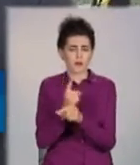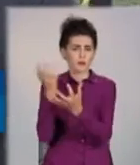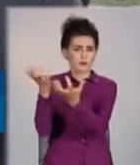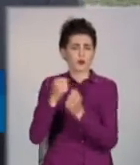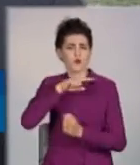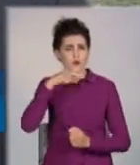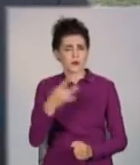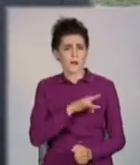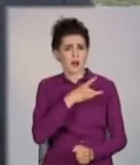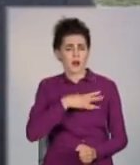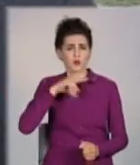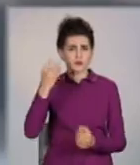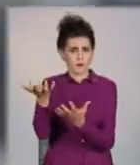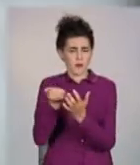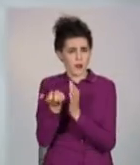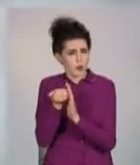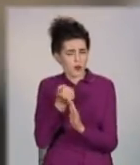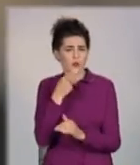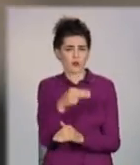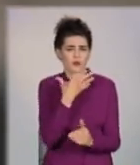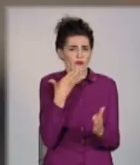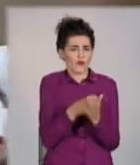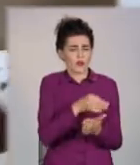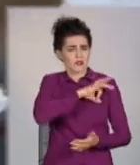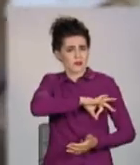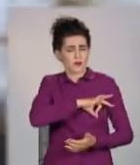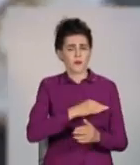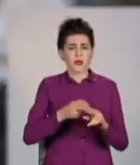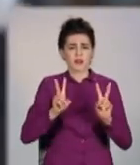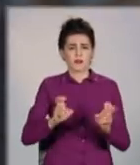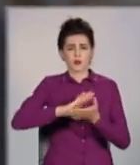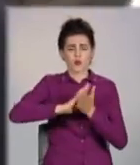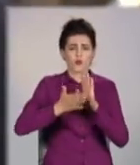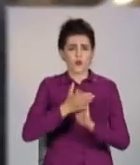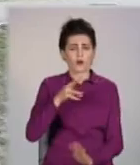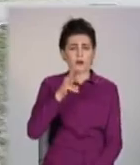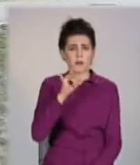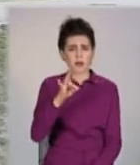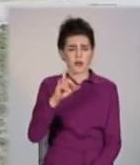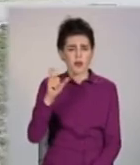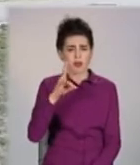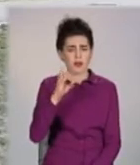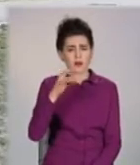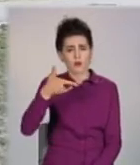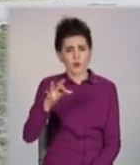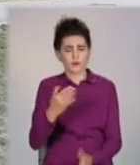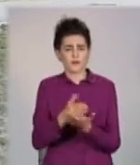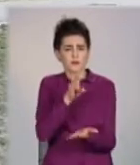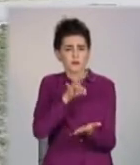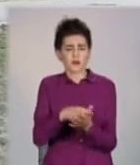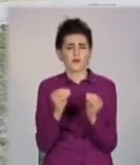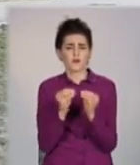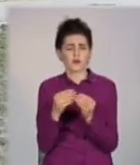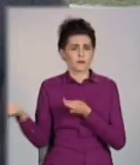Росії і Білорусі. Друге – призначення дієвого керівництва Міненерго. Третє – це налагодження стабільних поставок